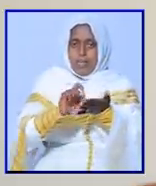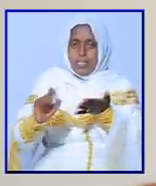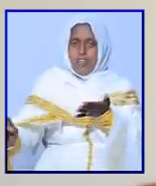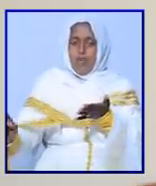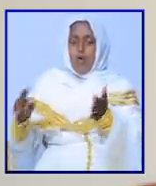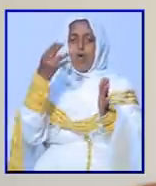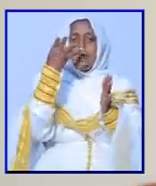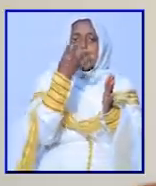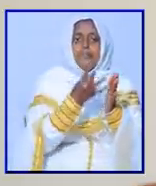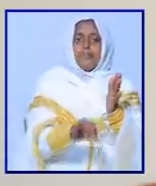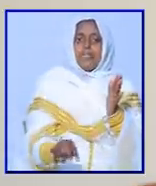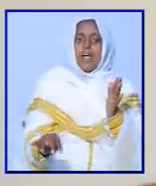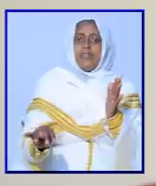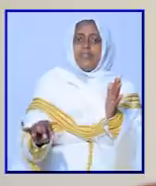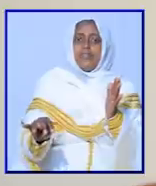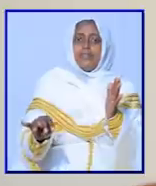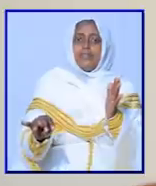በጻፈው